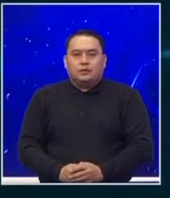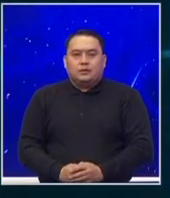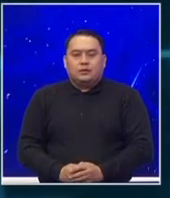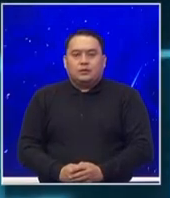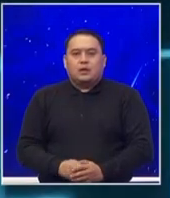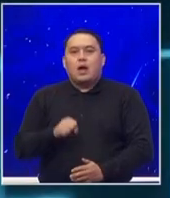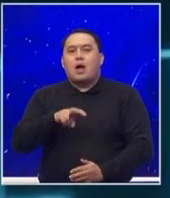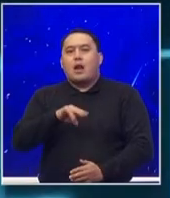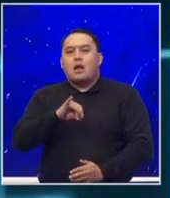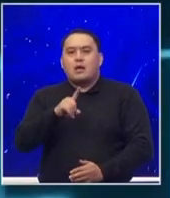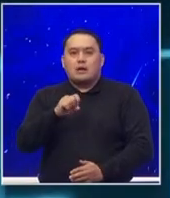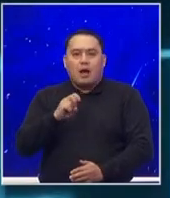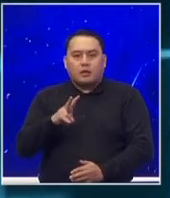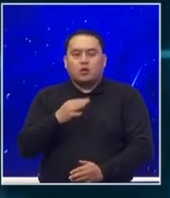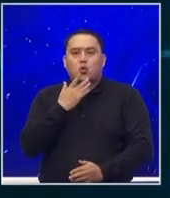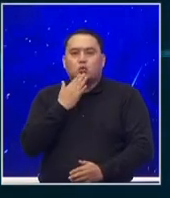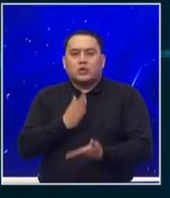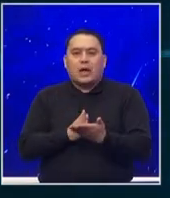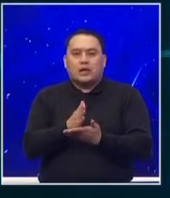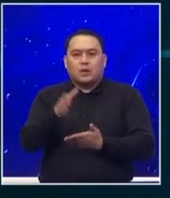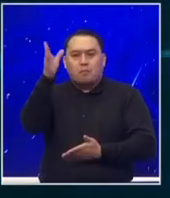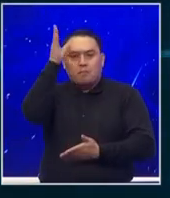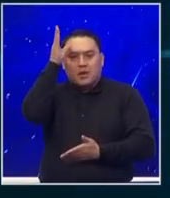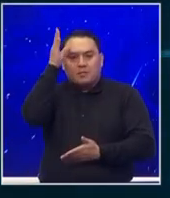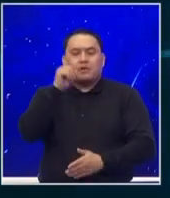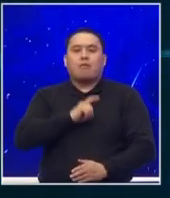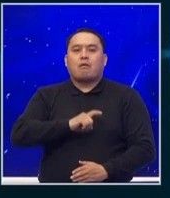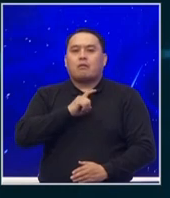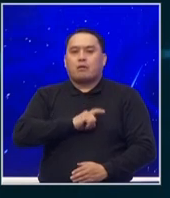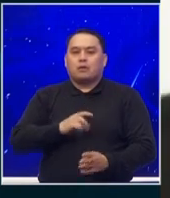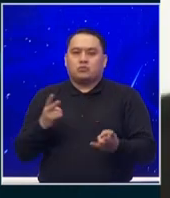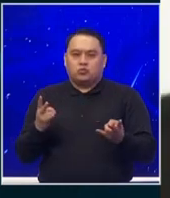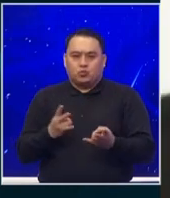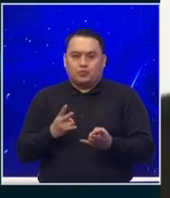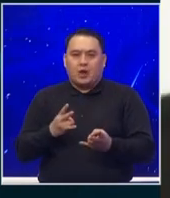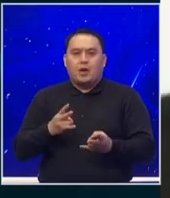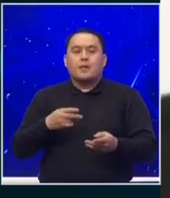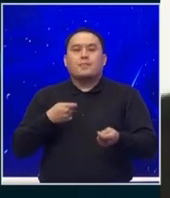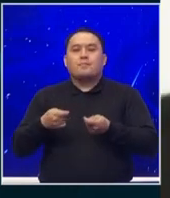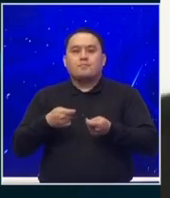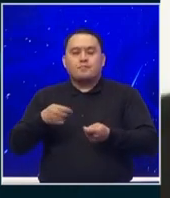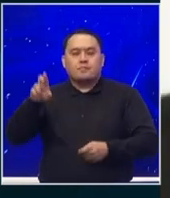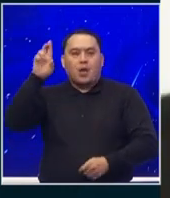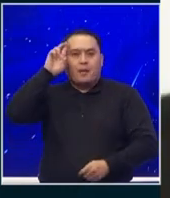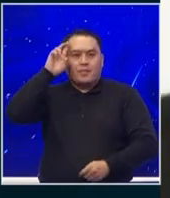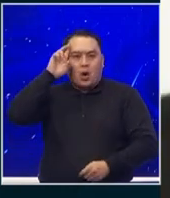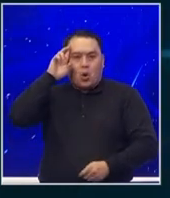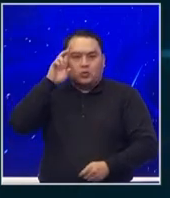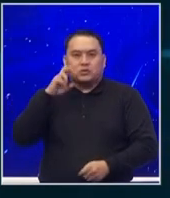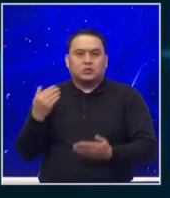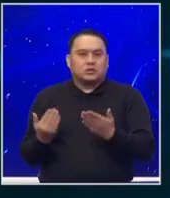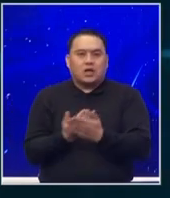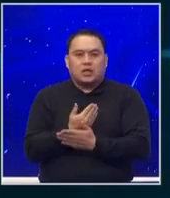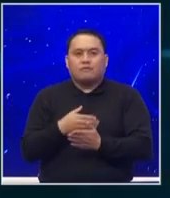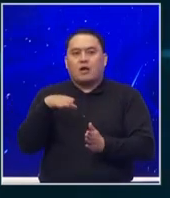Әлихан Бөкейханұлы ұлтқа қызмет ету білімнен емес, мінезден деген. Мемлекет басшысы өміршең даналықты қаперге қайта